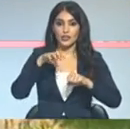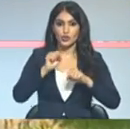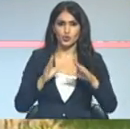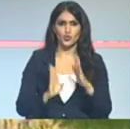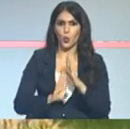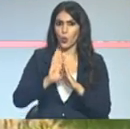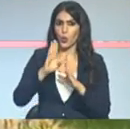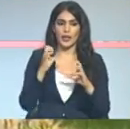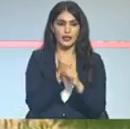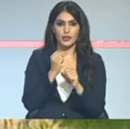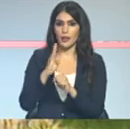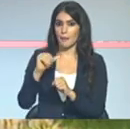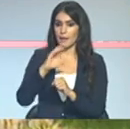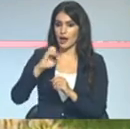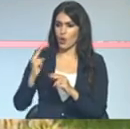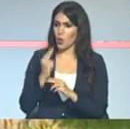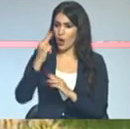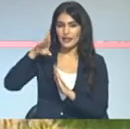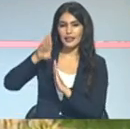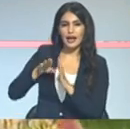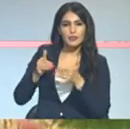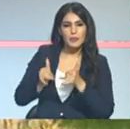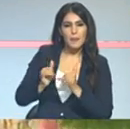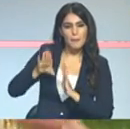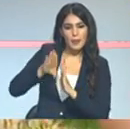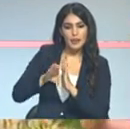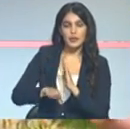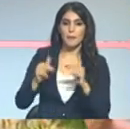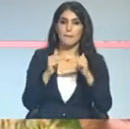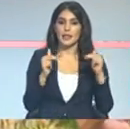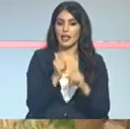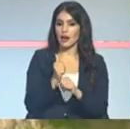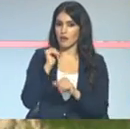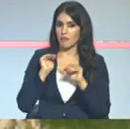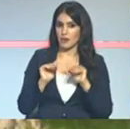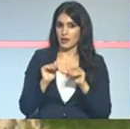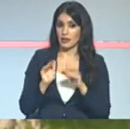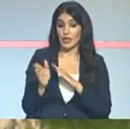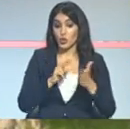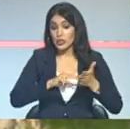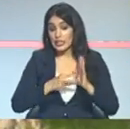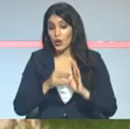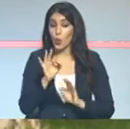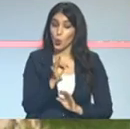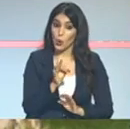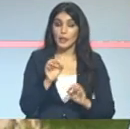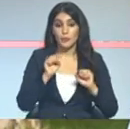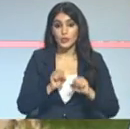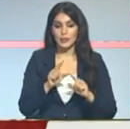ولكن على الاقل خليها في نفس المستوى تقنيا ممكن